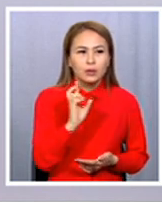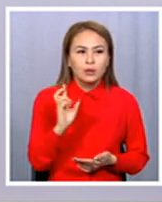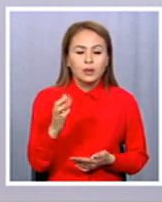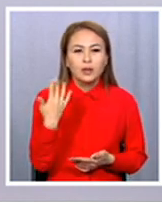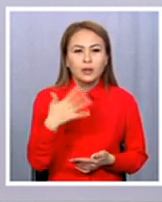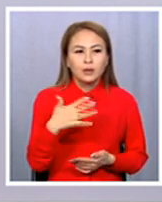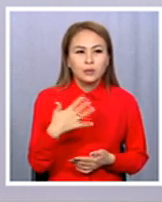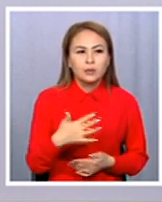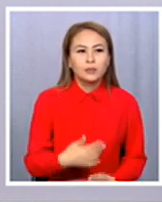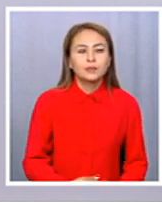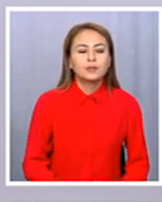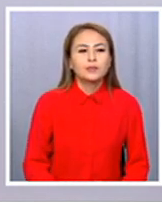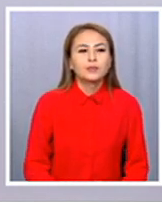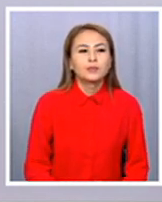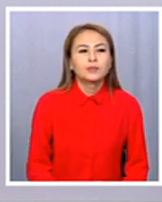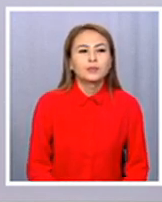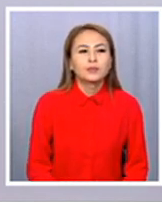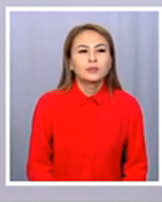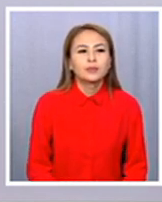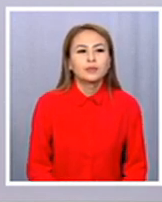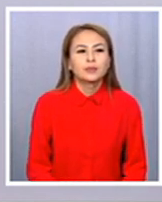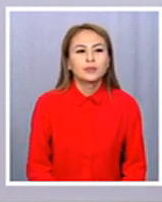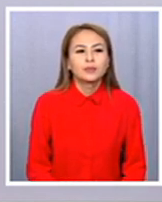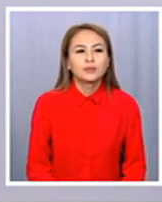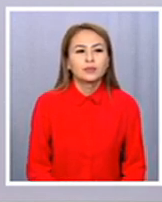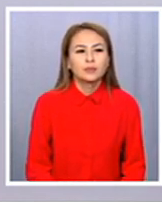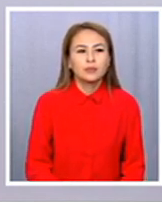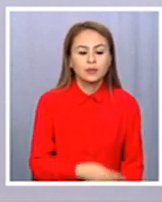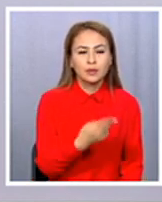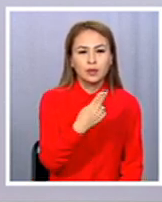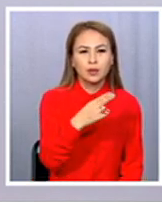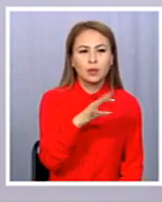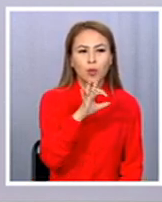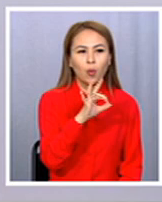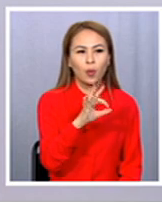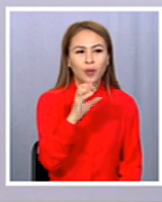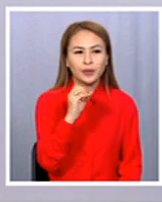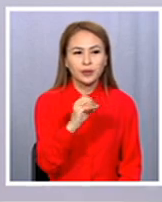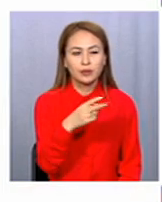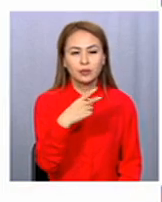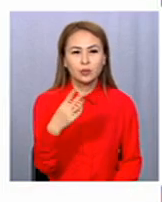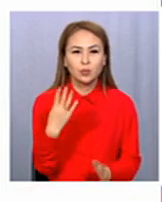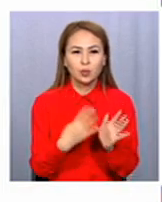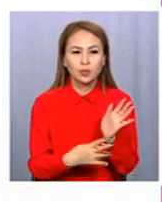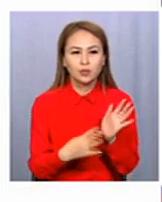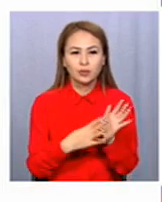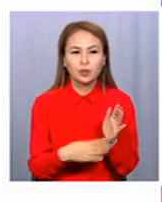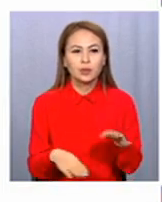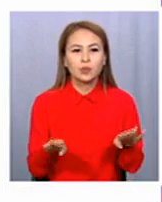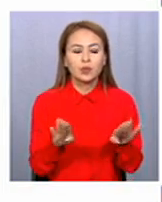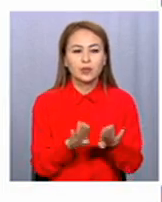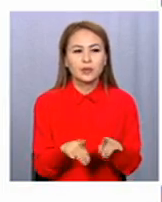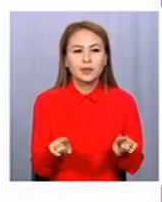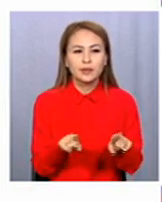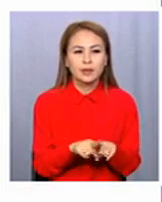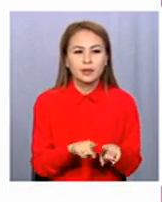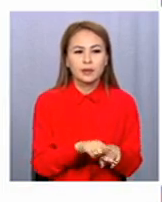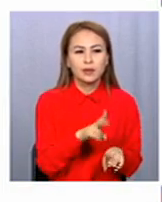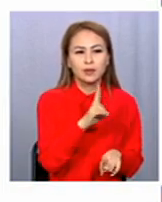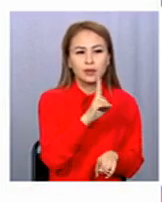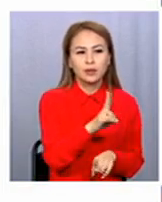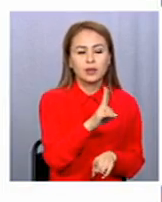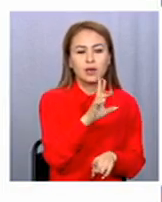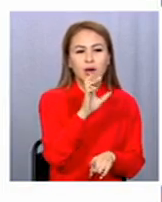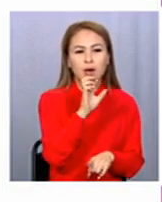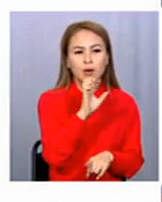градус. Және Д, О, Е бұрышы 90 градус. Сол сияқты К, О, М